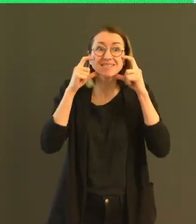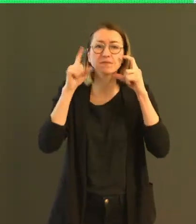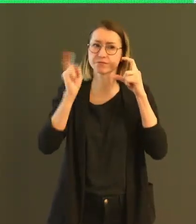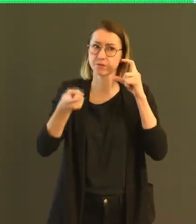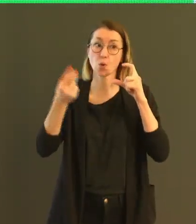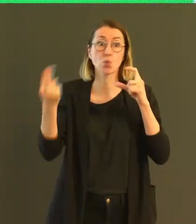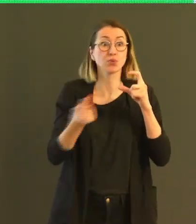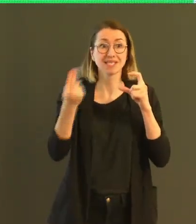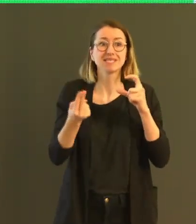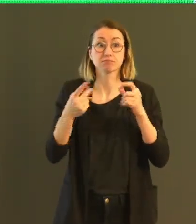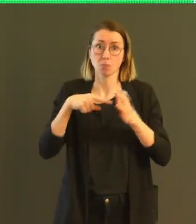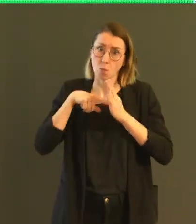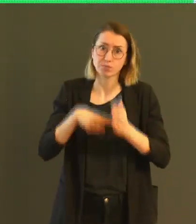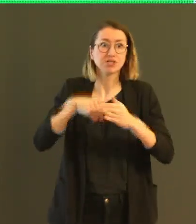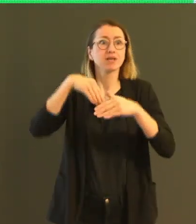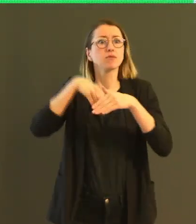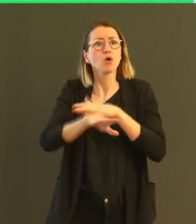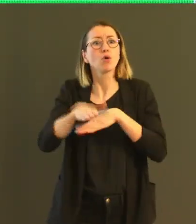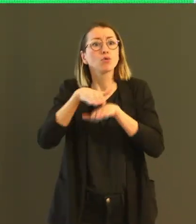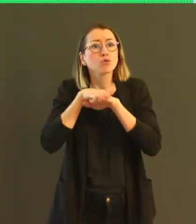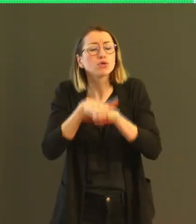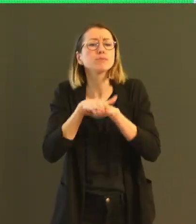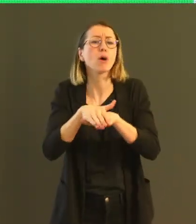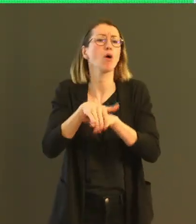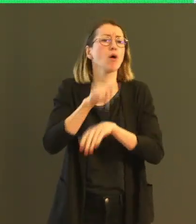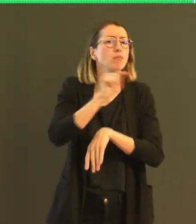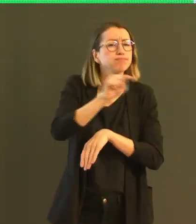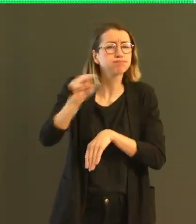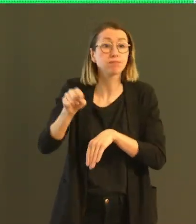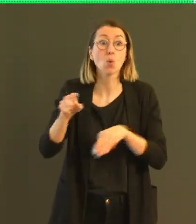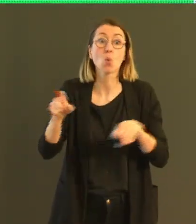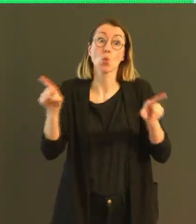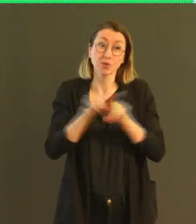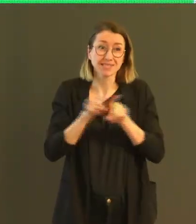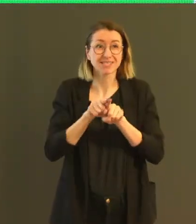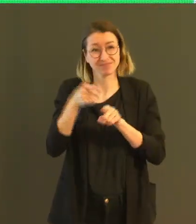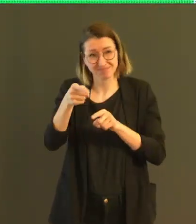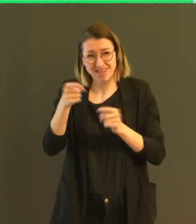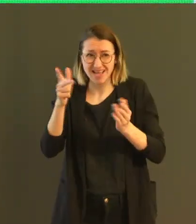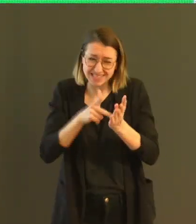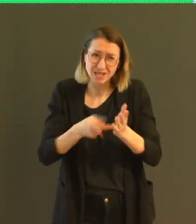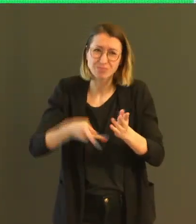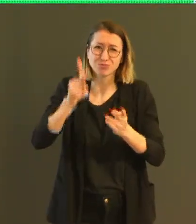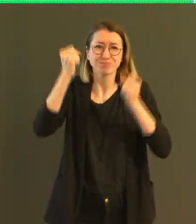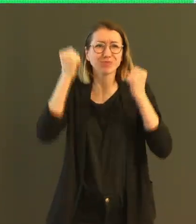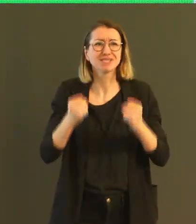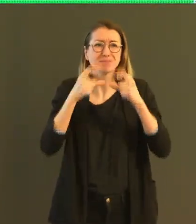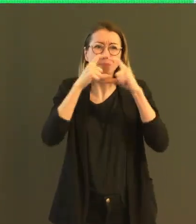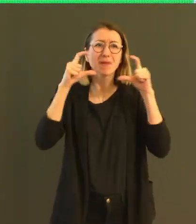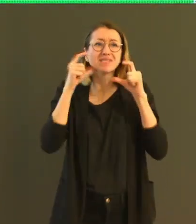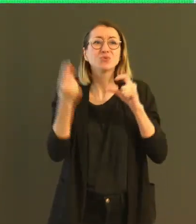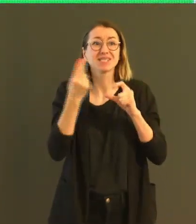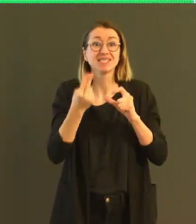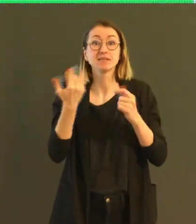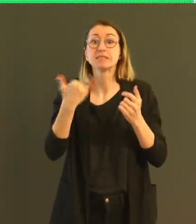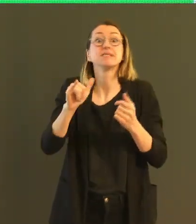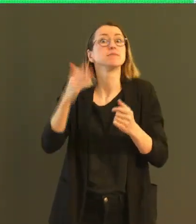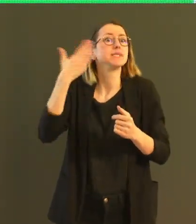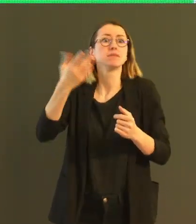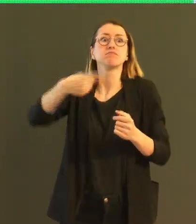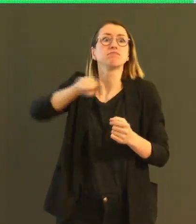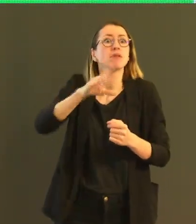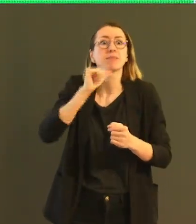en commun mais certainement aussi le plus possible dans tous les endroits dans lequel cette distance sociale est plus difficile à